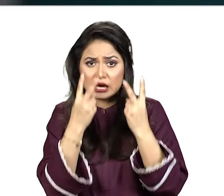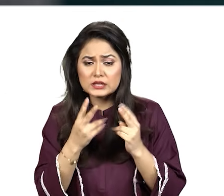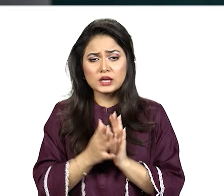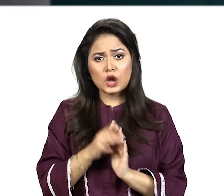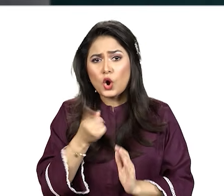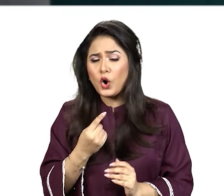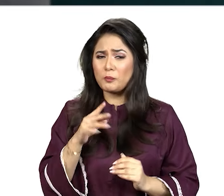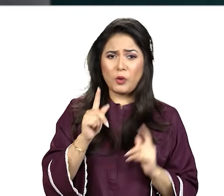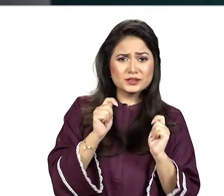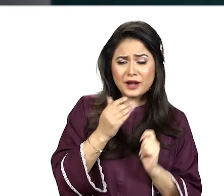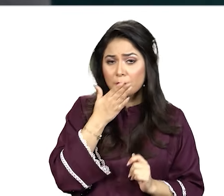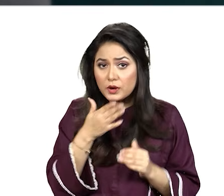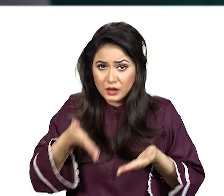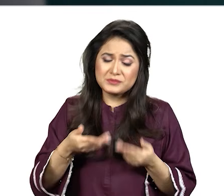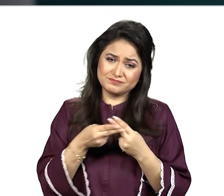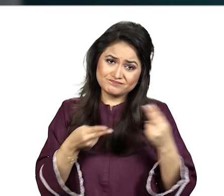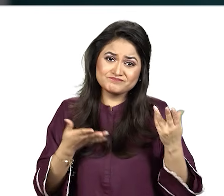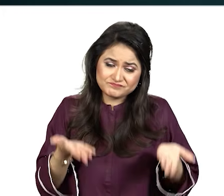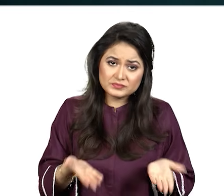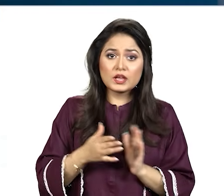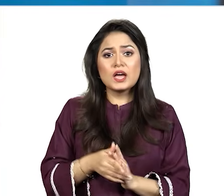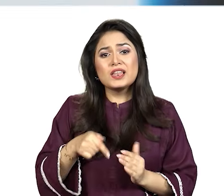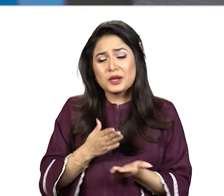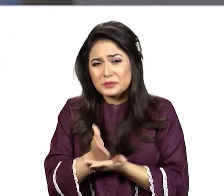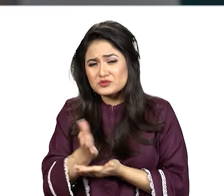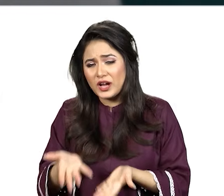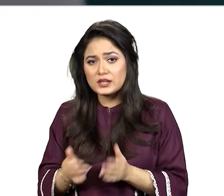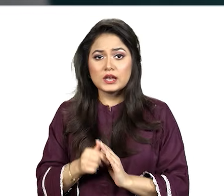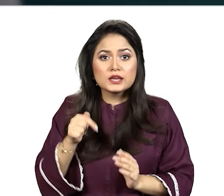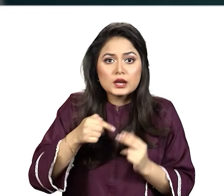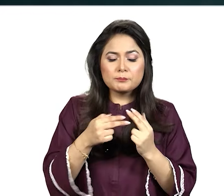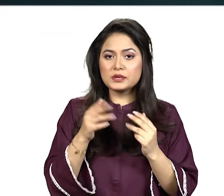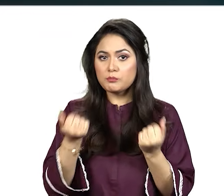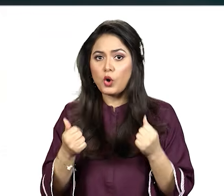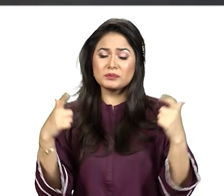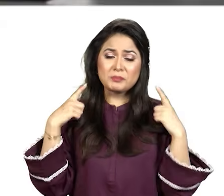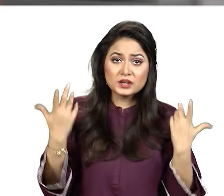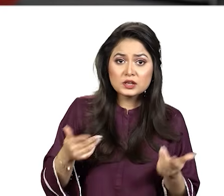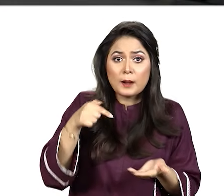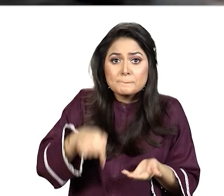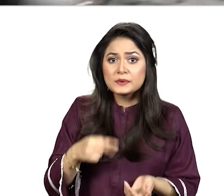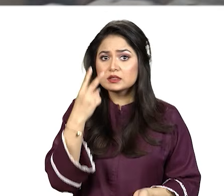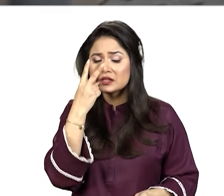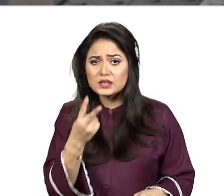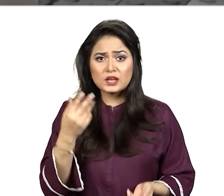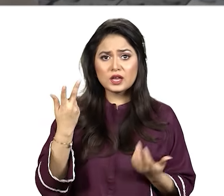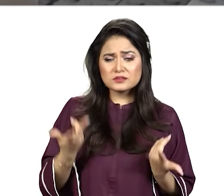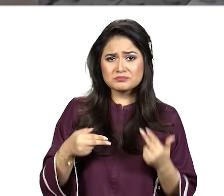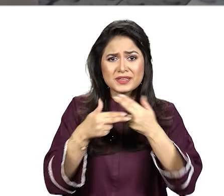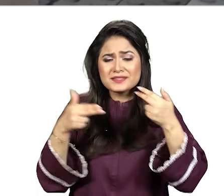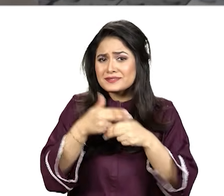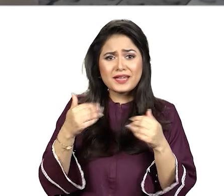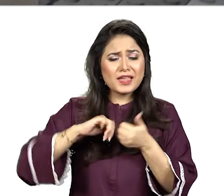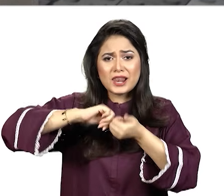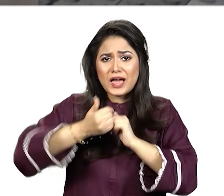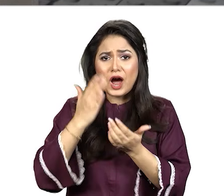کار اور تھراپیز پر کام کر رہے ہیں۔ لیکن اس میدان میں اتنی زیادہ پیش رفت کے باوجود سائنسدان انسانی جسم میں کینسر سیلز